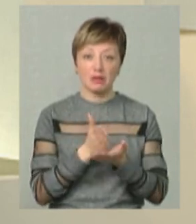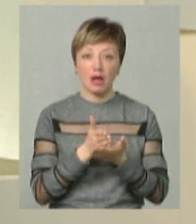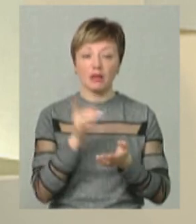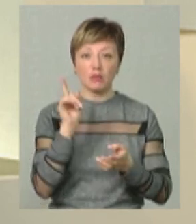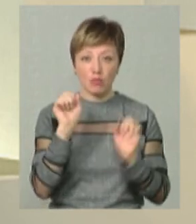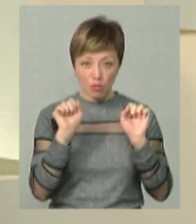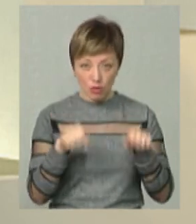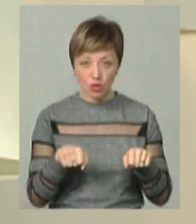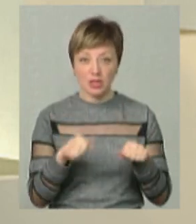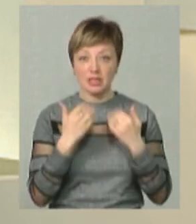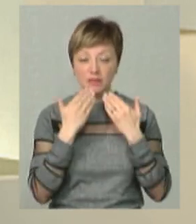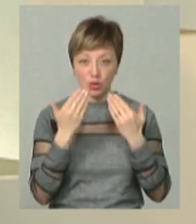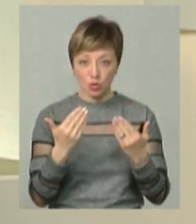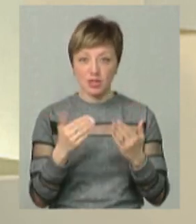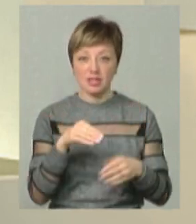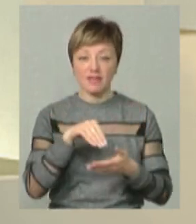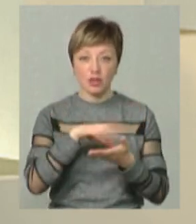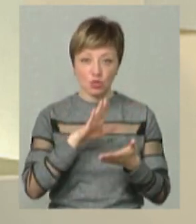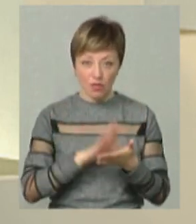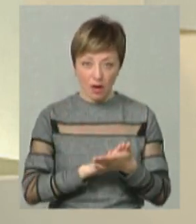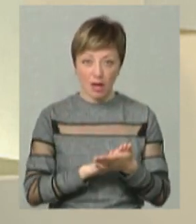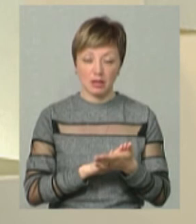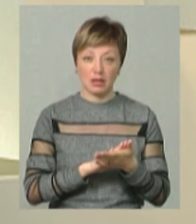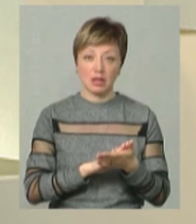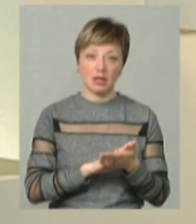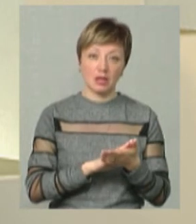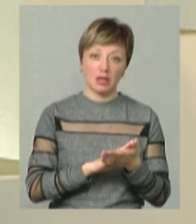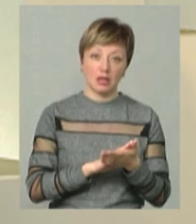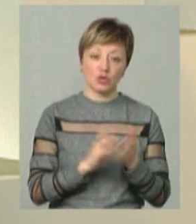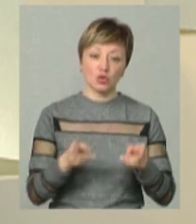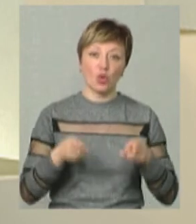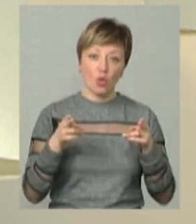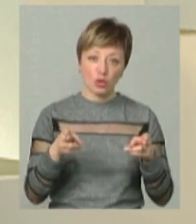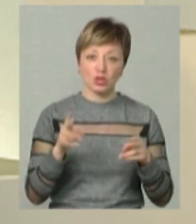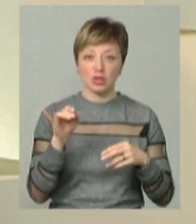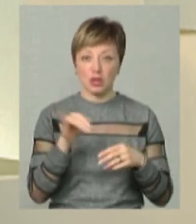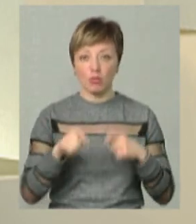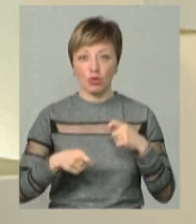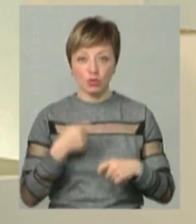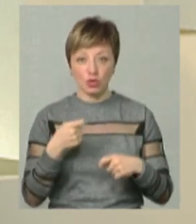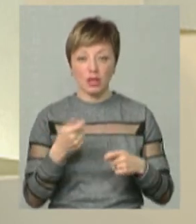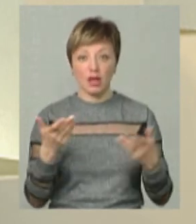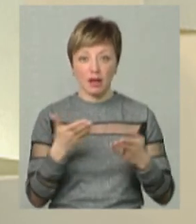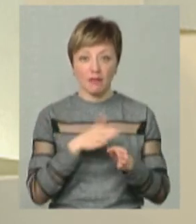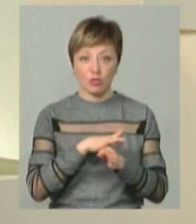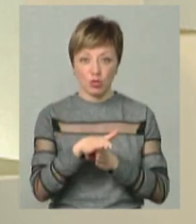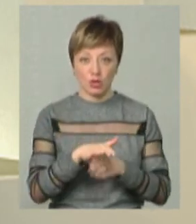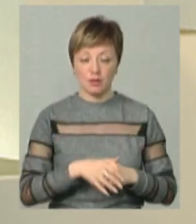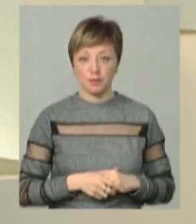також можна звернутися і зафіксувати ті злочини і ті порушення, які